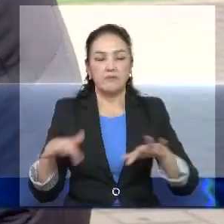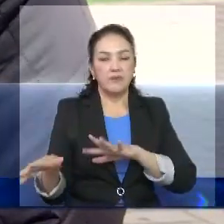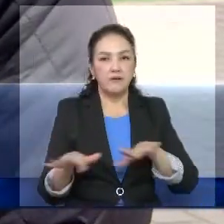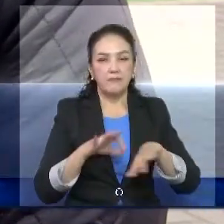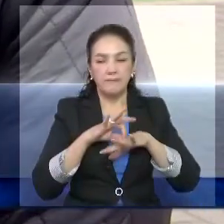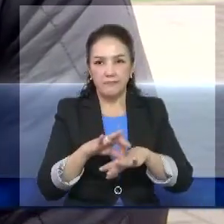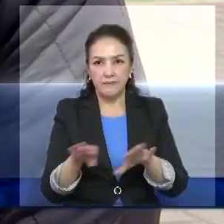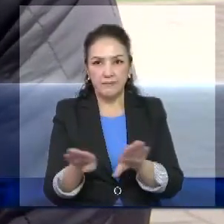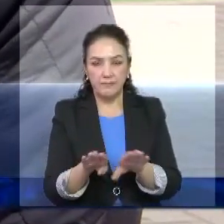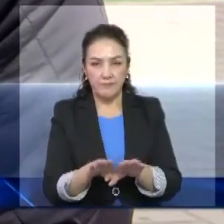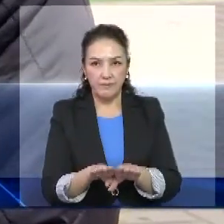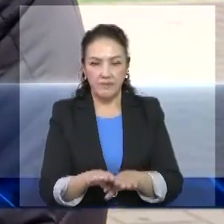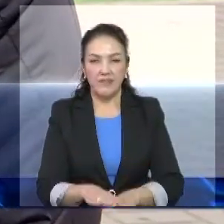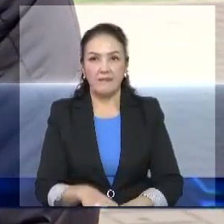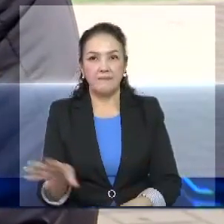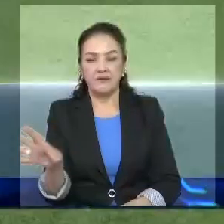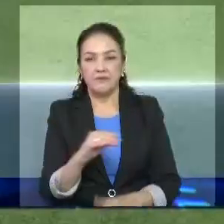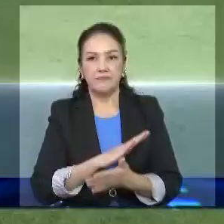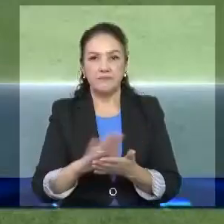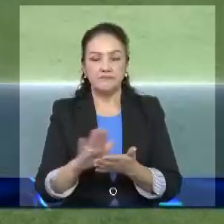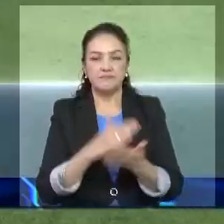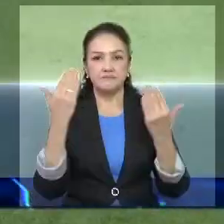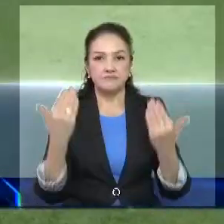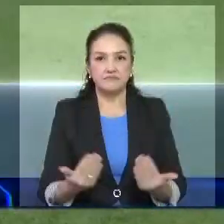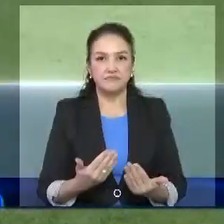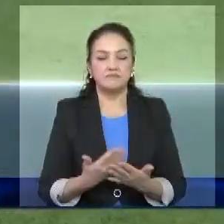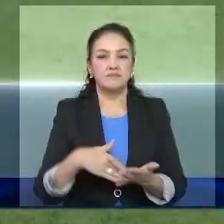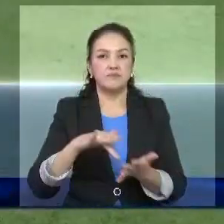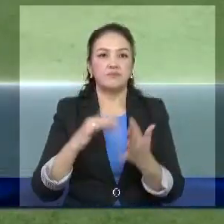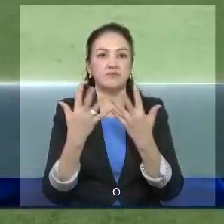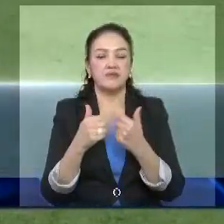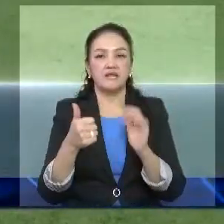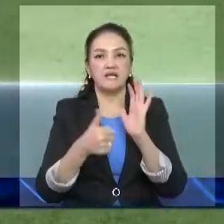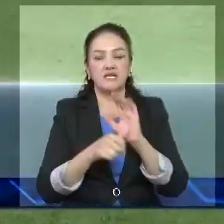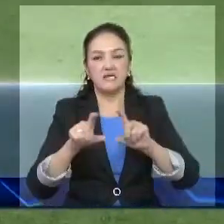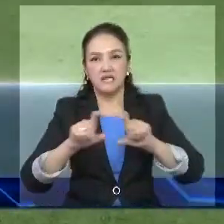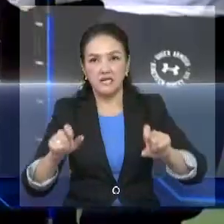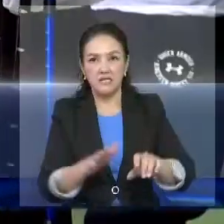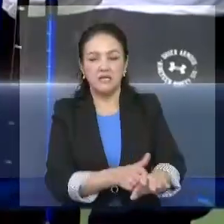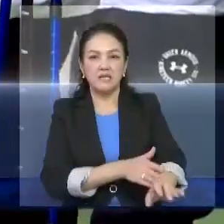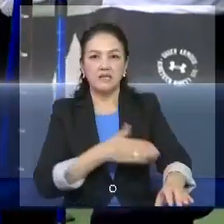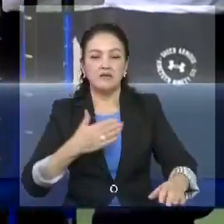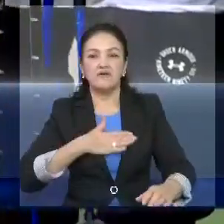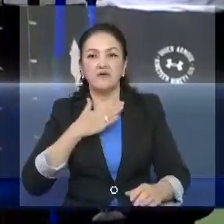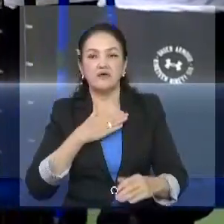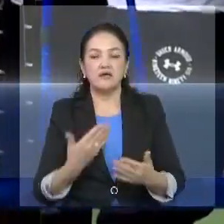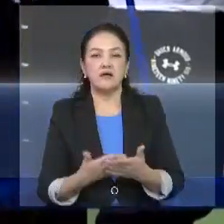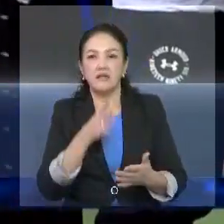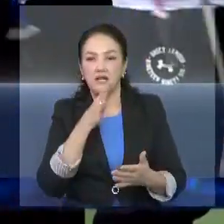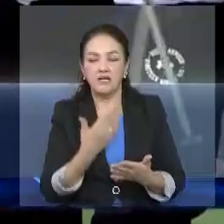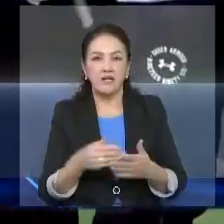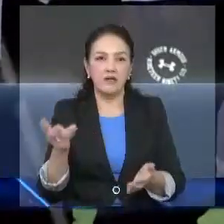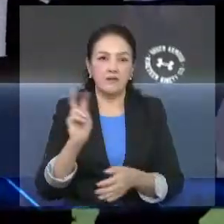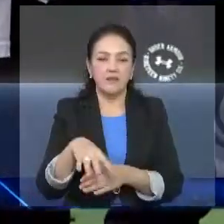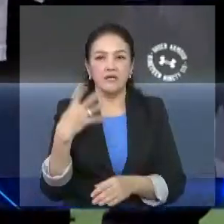проводим. Да, все бесплатно. На сегодня по городу у нас насчитывается 6 центров активного долголетия. Каждый из них посещает